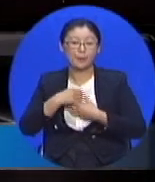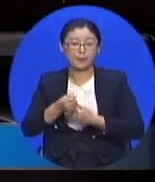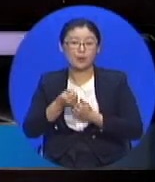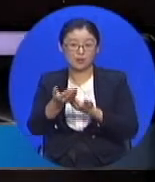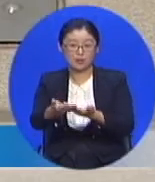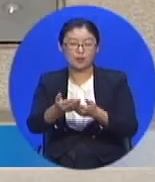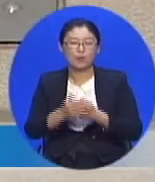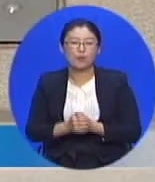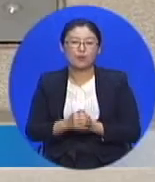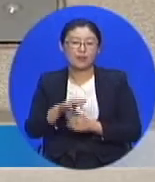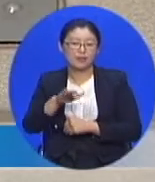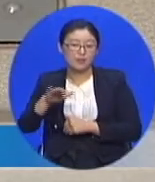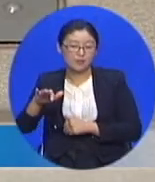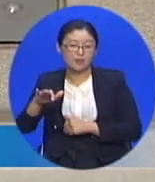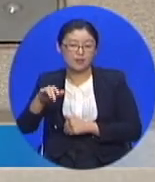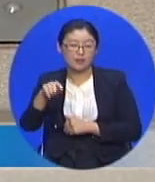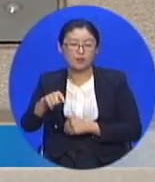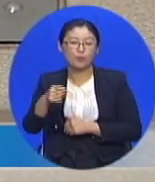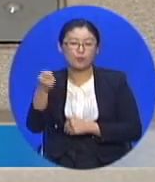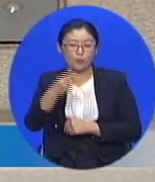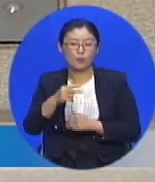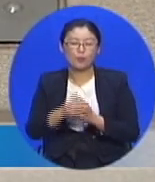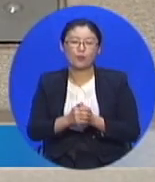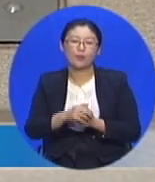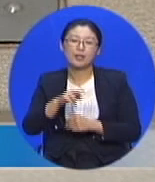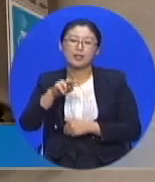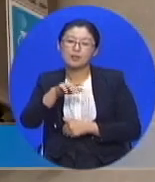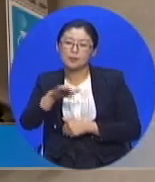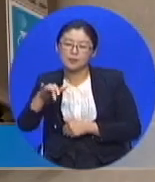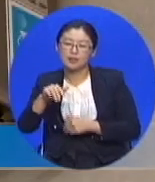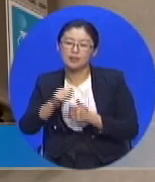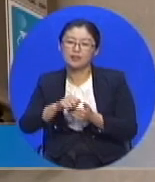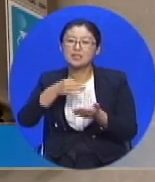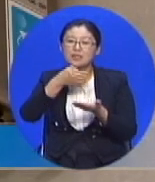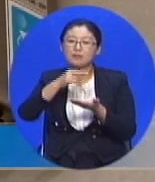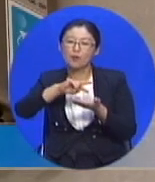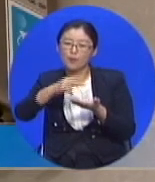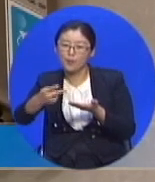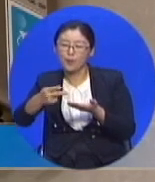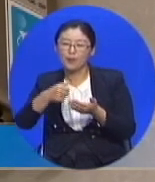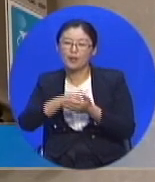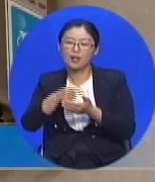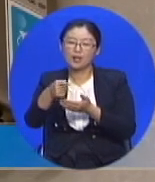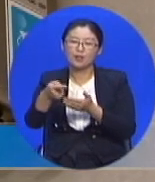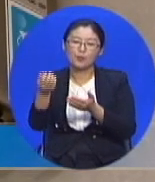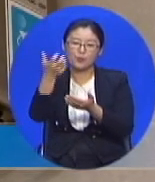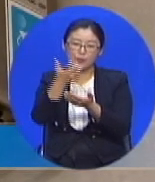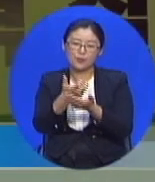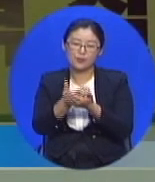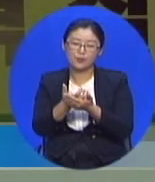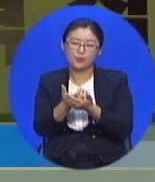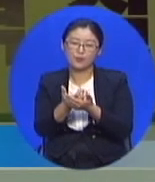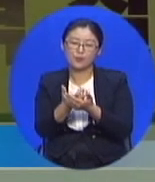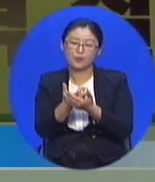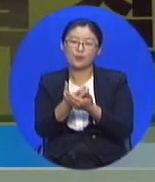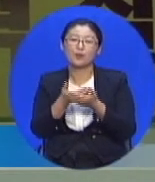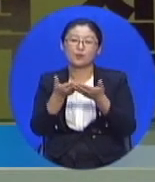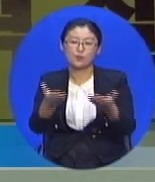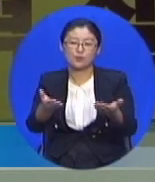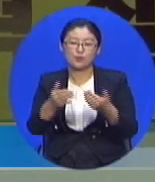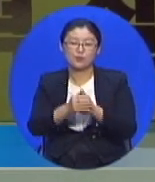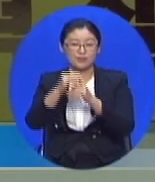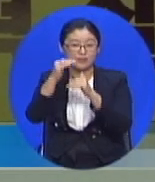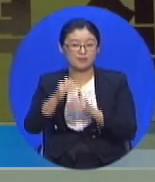수단에 점자 자료에 국한하지 않고 점자 또는 점자 음성 변환용 코드가 삽입된 자료로 함께 제공하도록